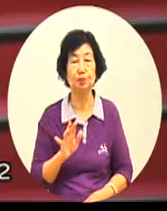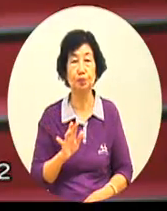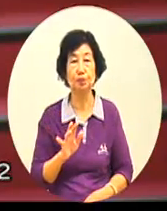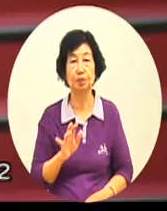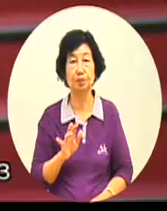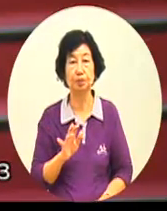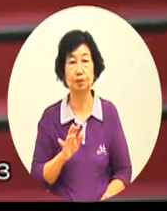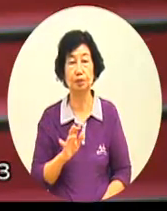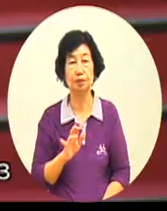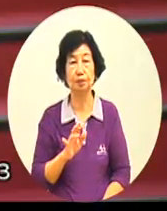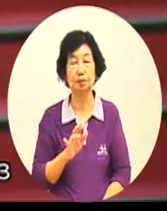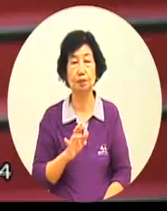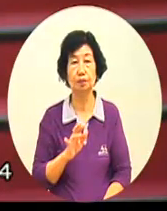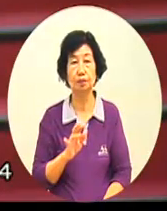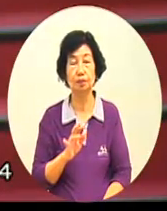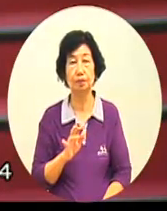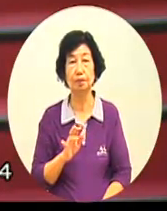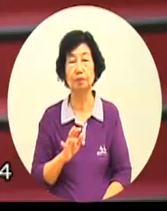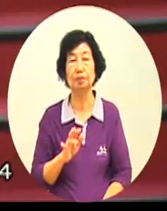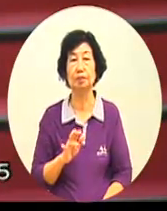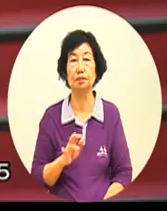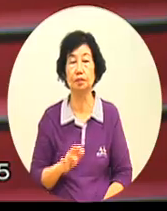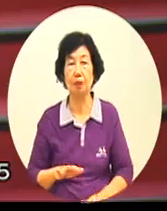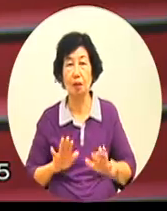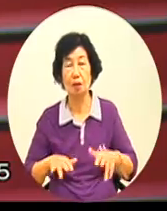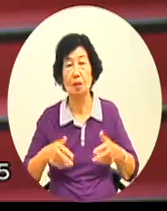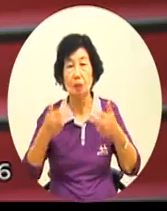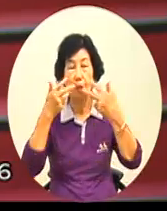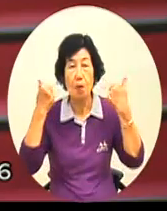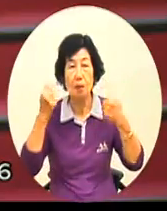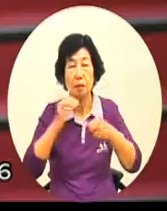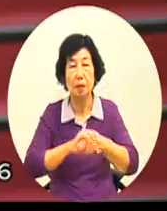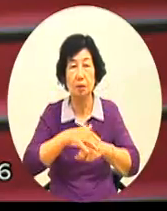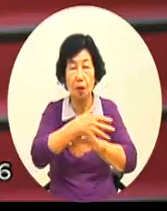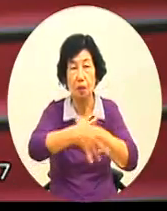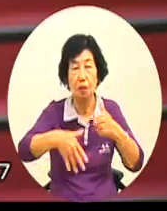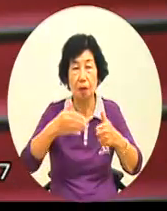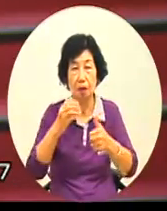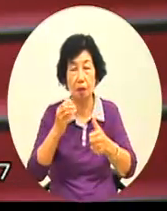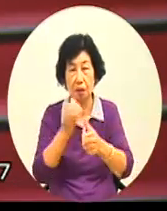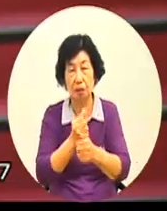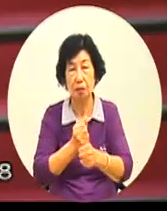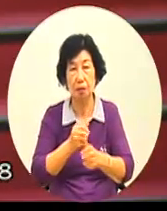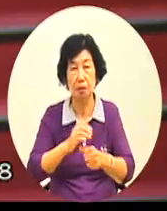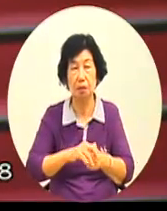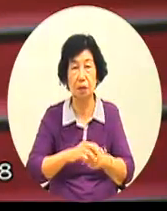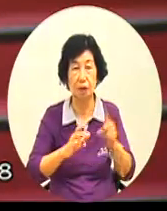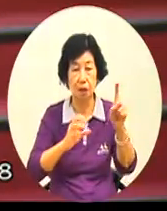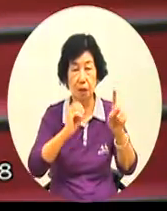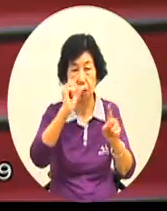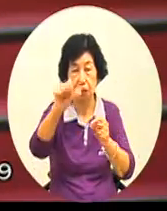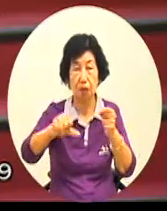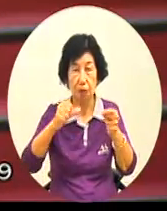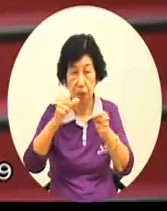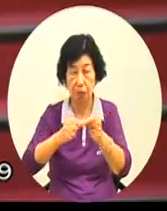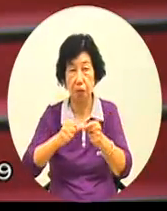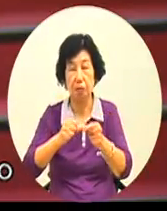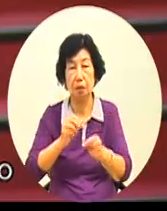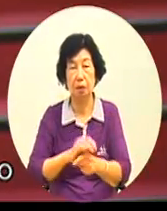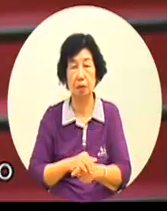第一个，我要就叫我们原民会的主委在105年度的时候，就今